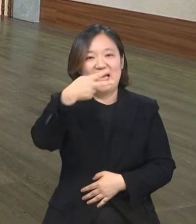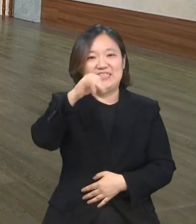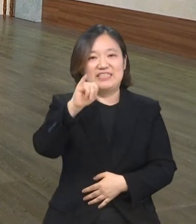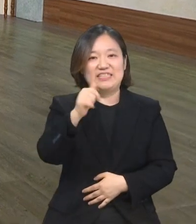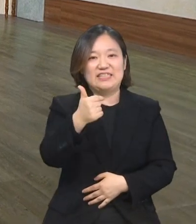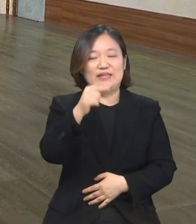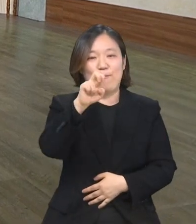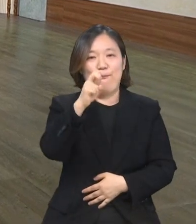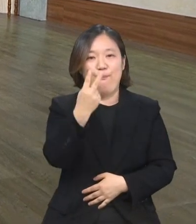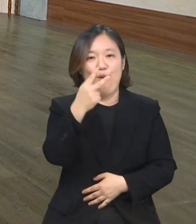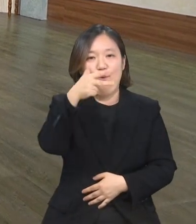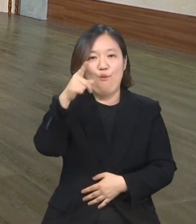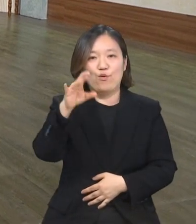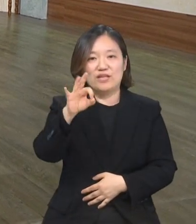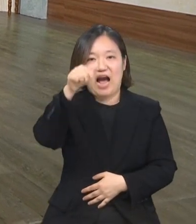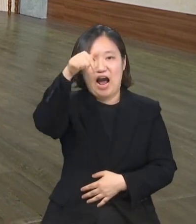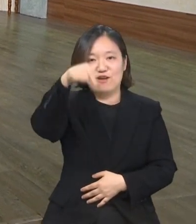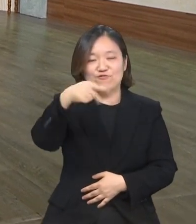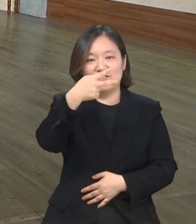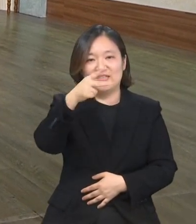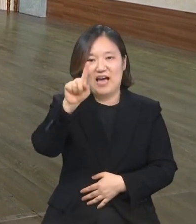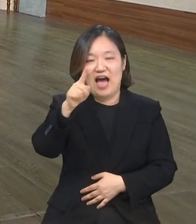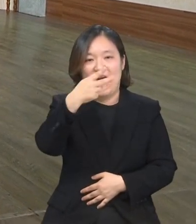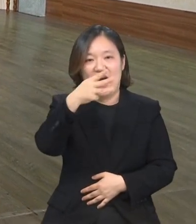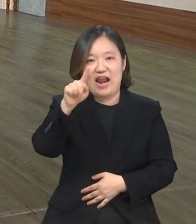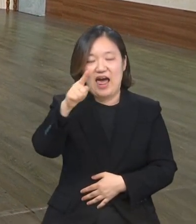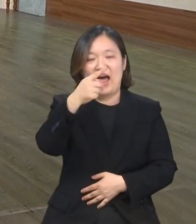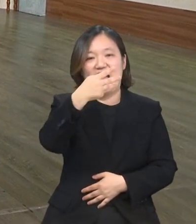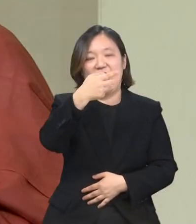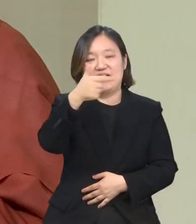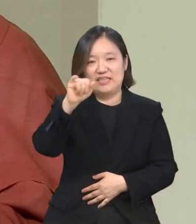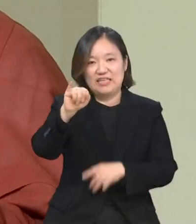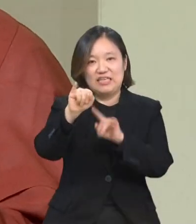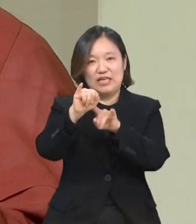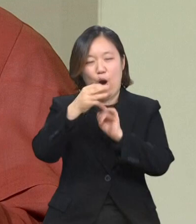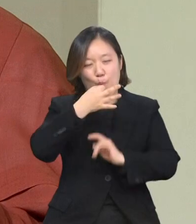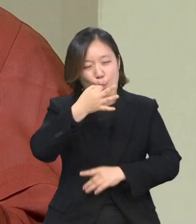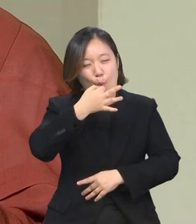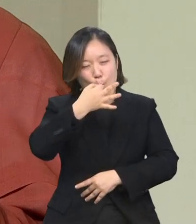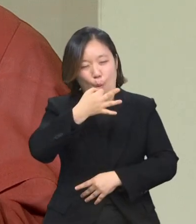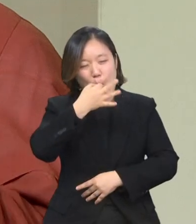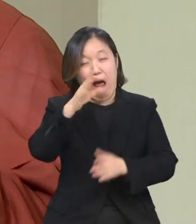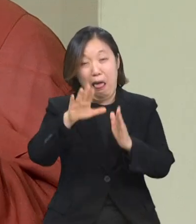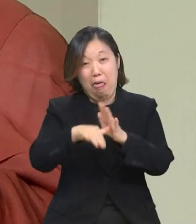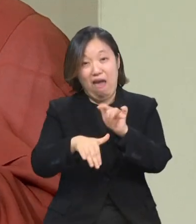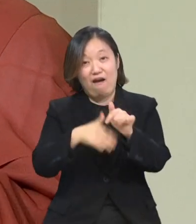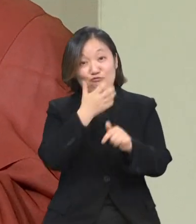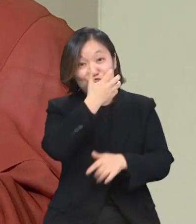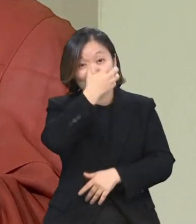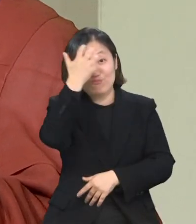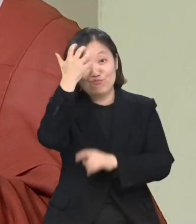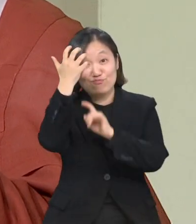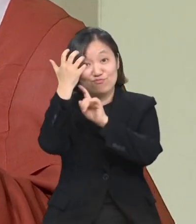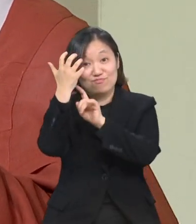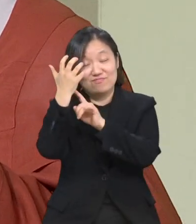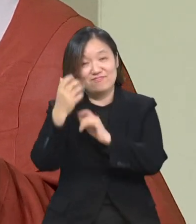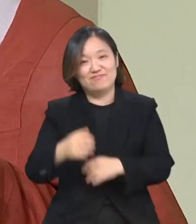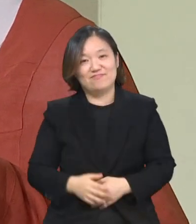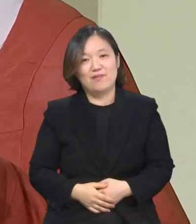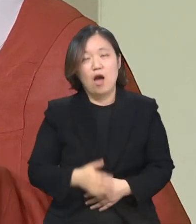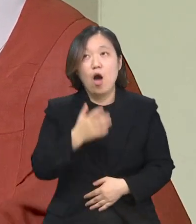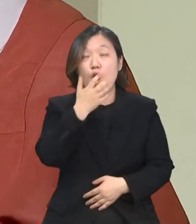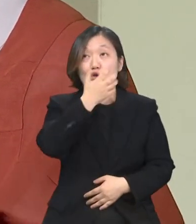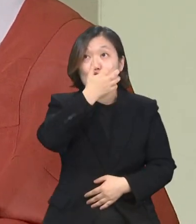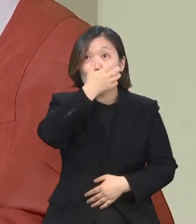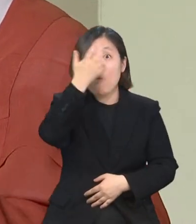열심히 독송하고 독송하고 독송하는데 어느 날 꿈을 꿨대요 어느 날 꿈에